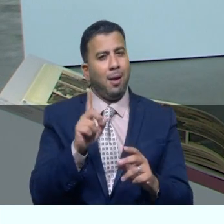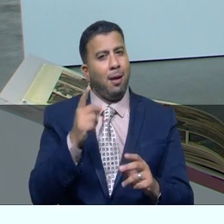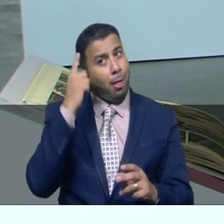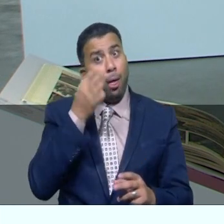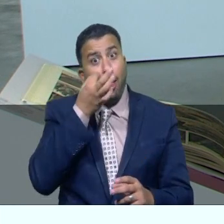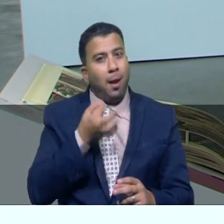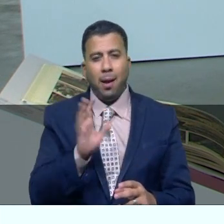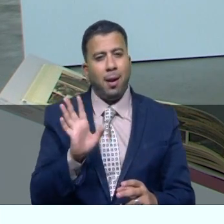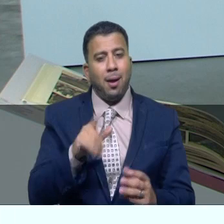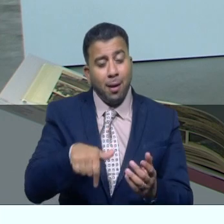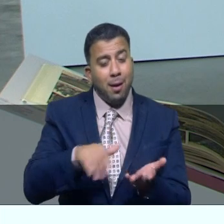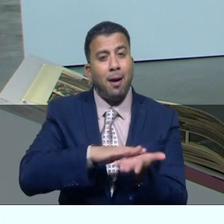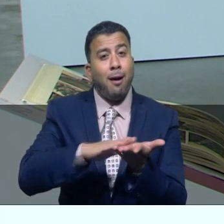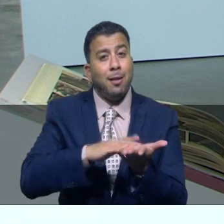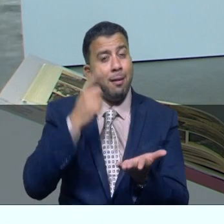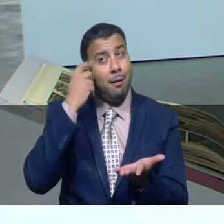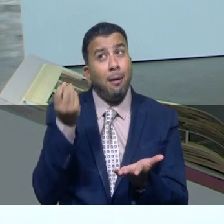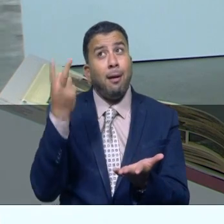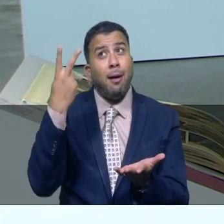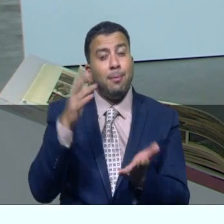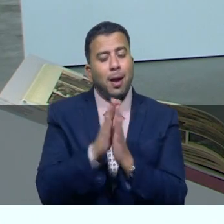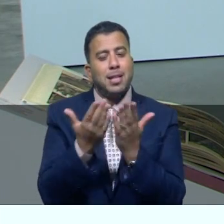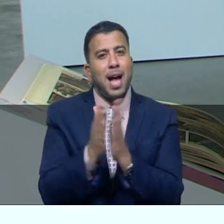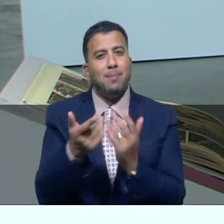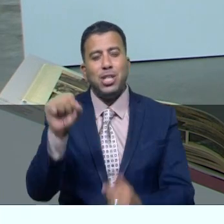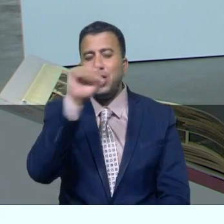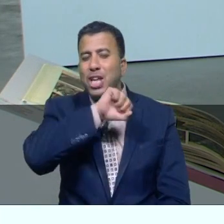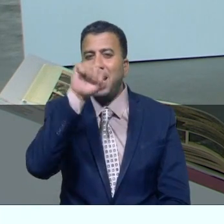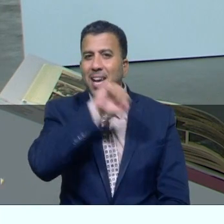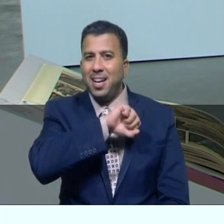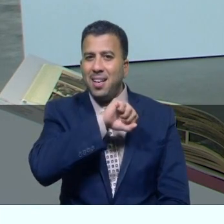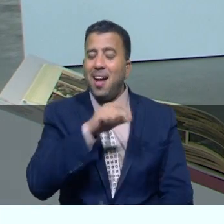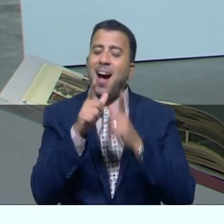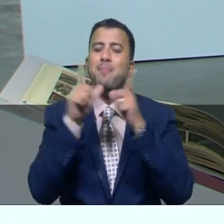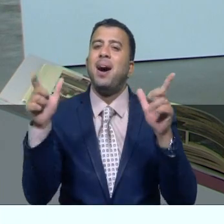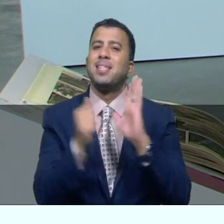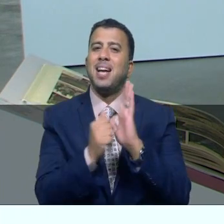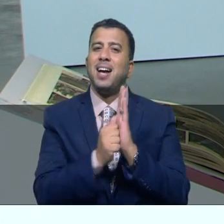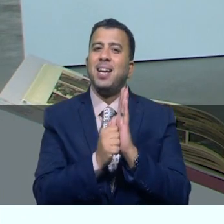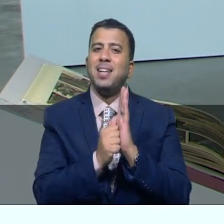تتعجب، فأنت على أرض العاصمة العالمية للكتاب الشارقة. لأخبار الدار سعود الكتبي.